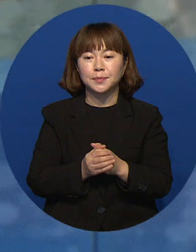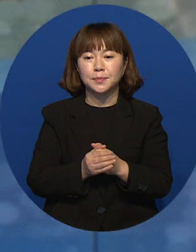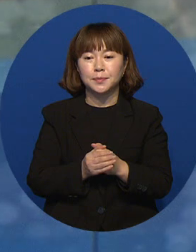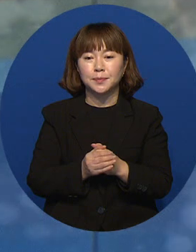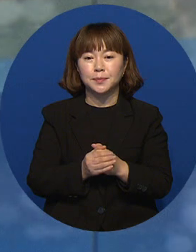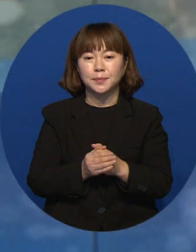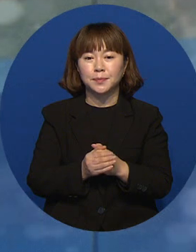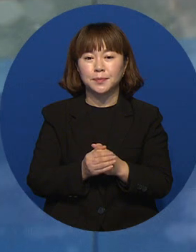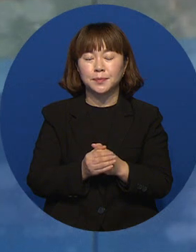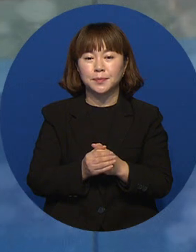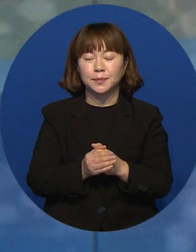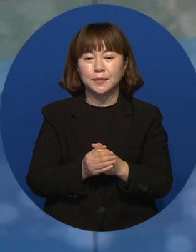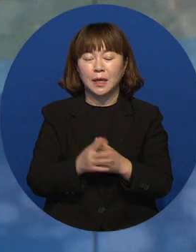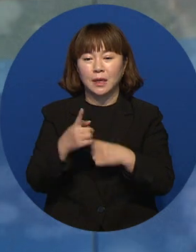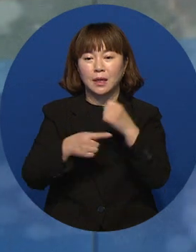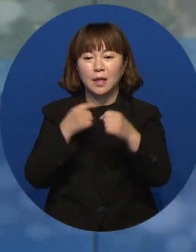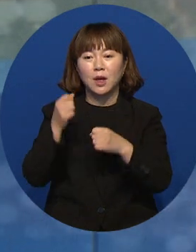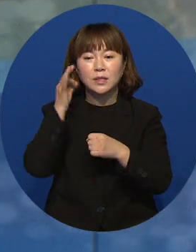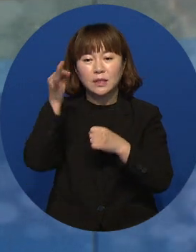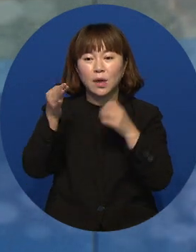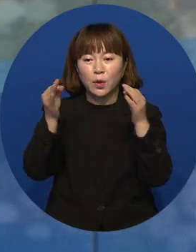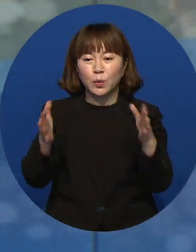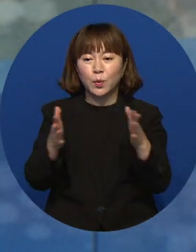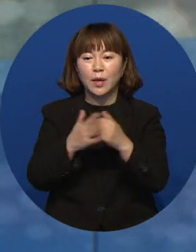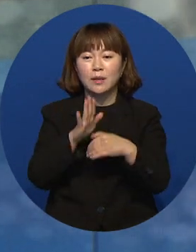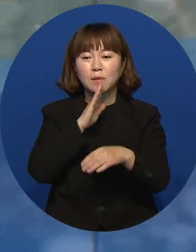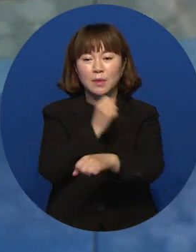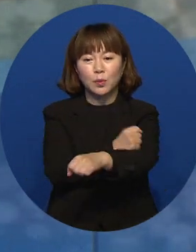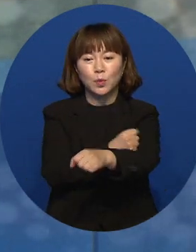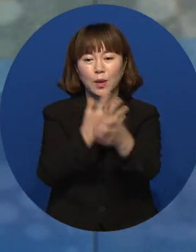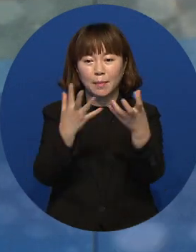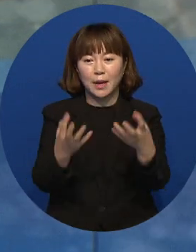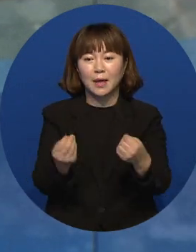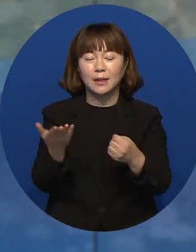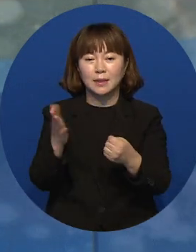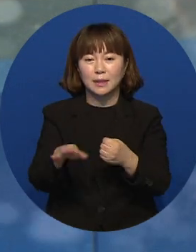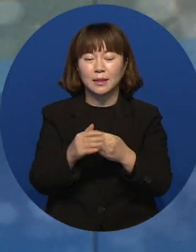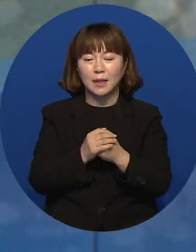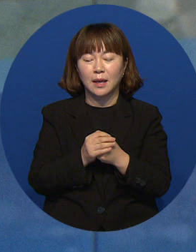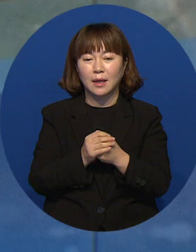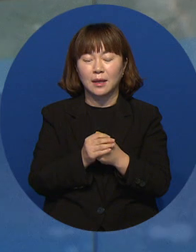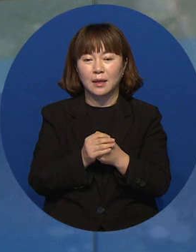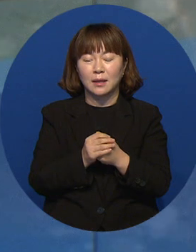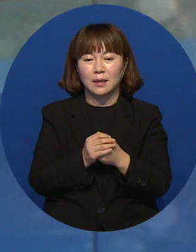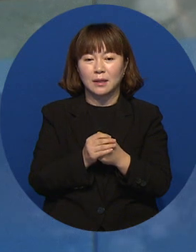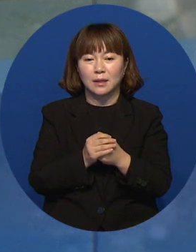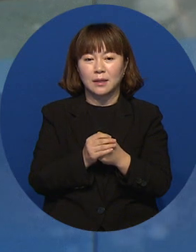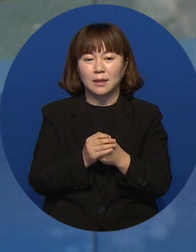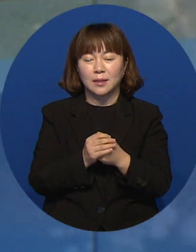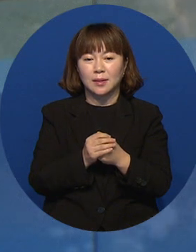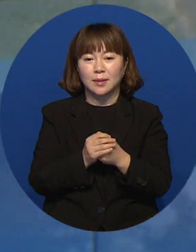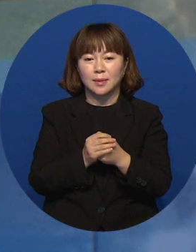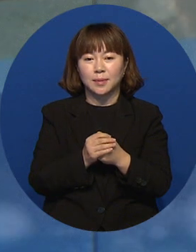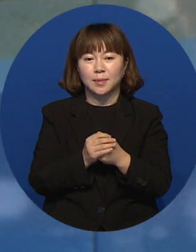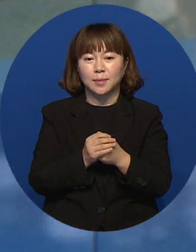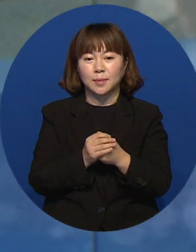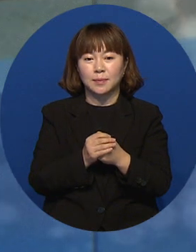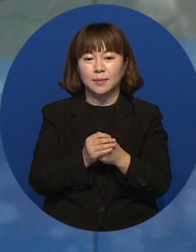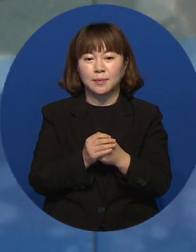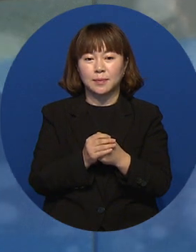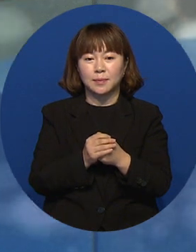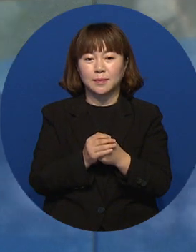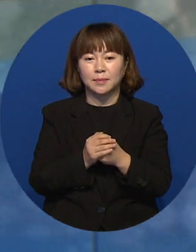지난 1년 10개월동안 굉장히 많으셨구요 예 여러 차례 저희가 위로와 충격에 말씀드렸습니다 예 뭐 일명